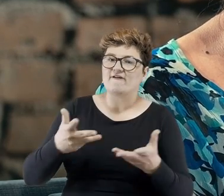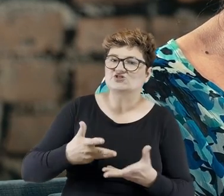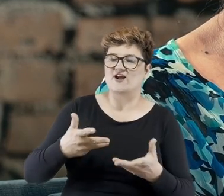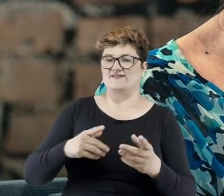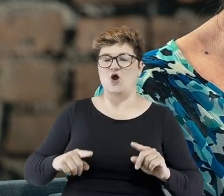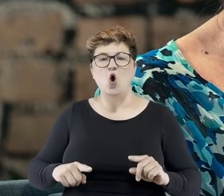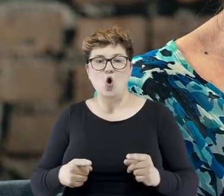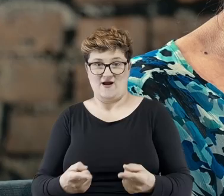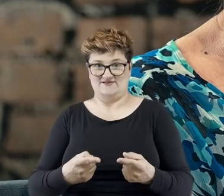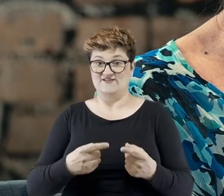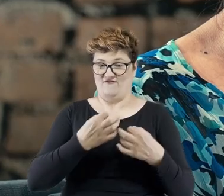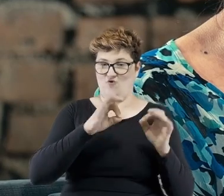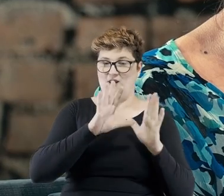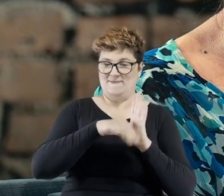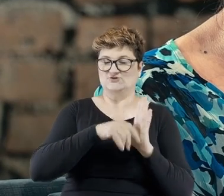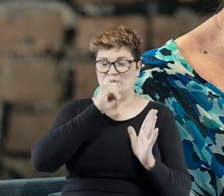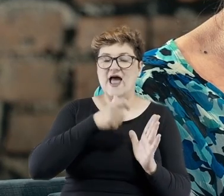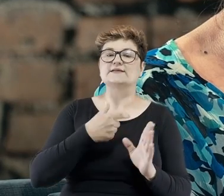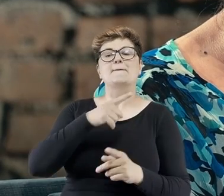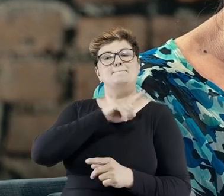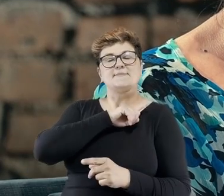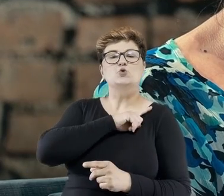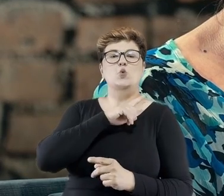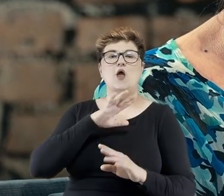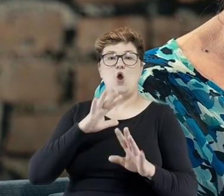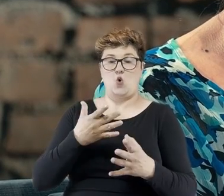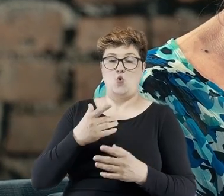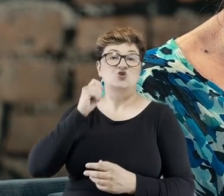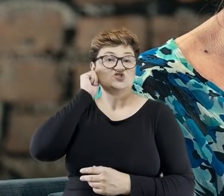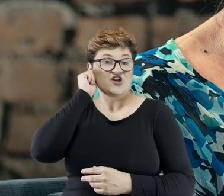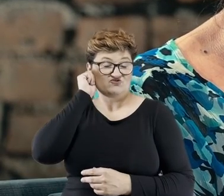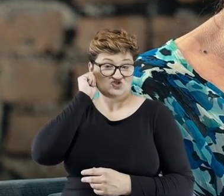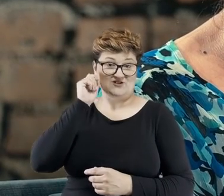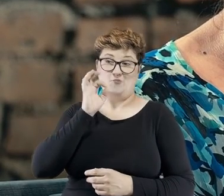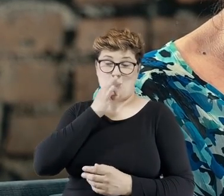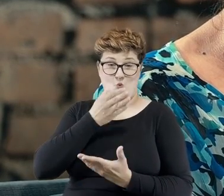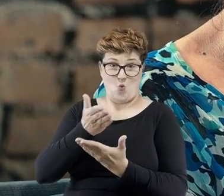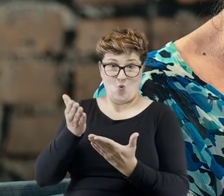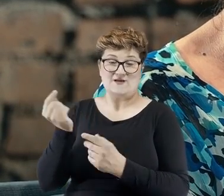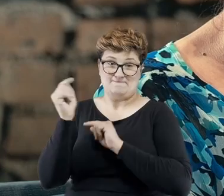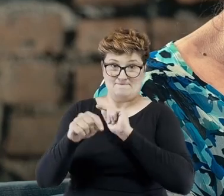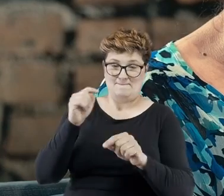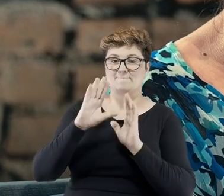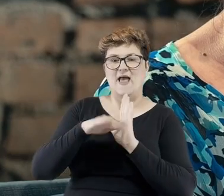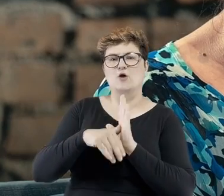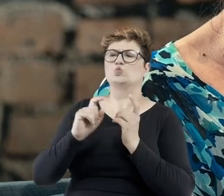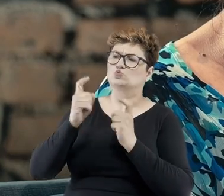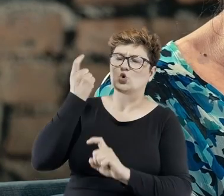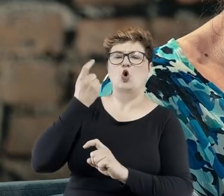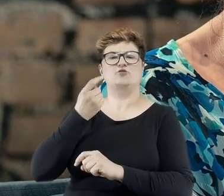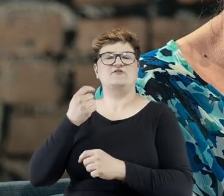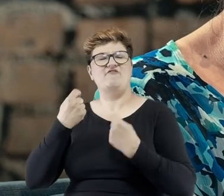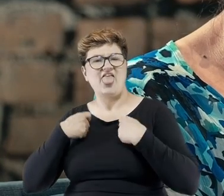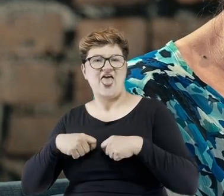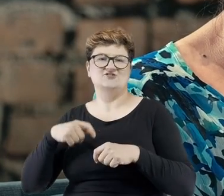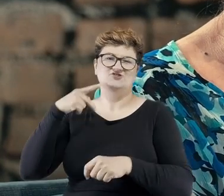stowarzyszenie, taka organizacja w Wolnym Mieście Gdańsku, która pilnowała, żeby dziewczęta, które przyjeżdżały, wjeżdżają do miasta, najczęściej z wsi